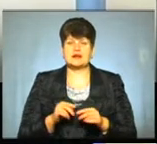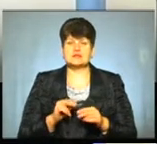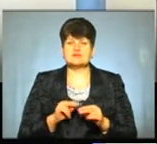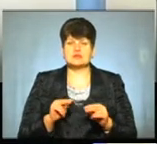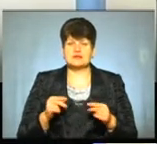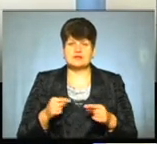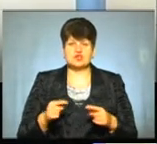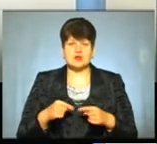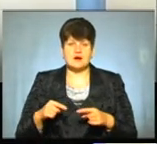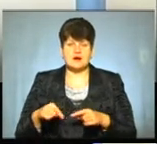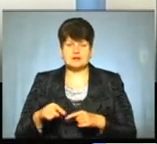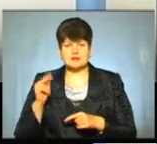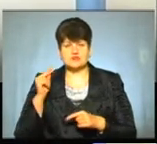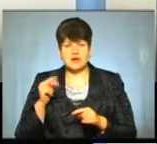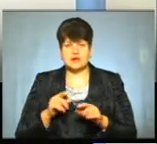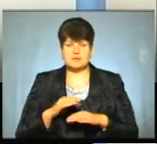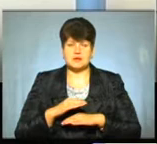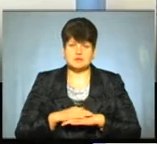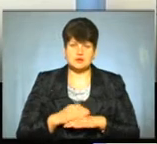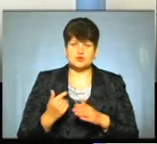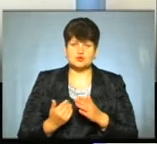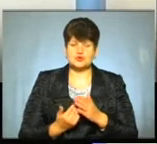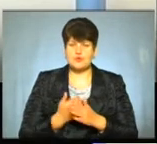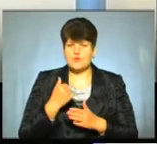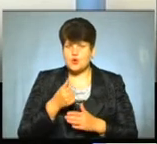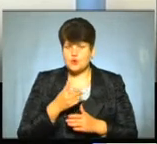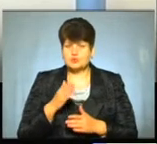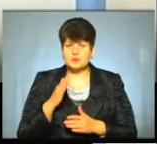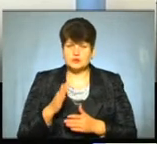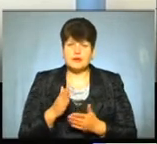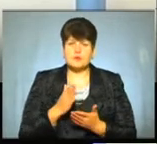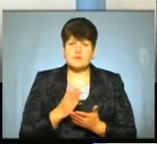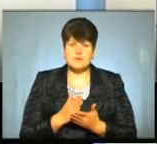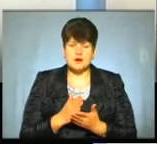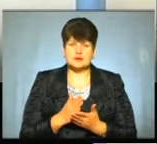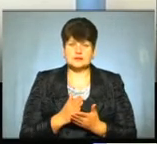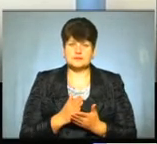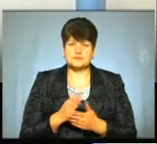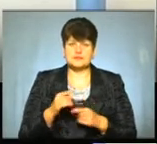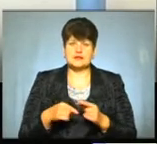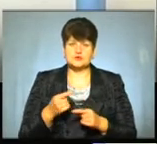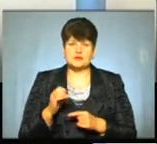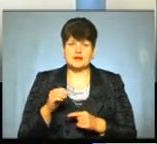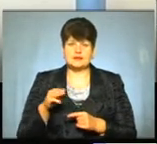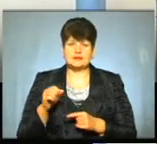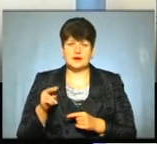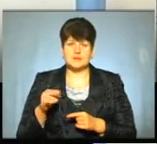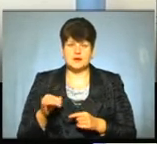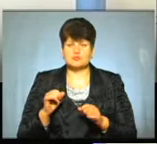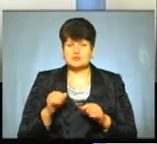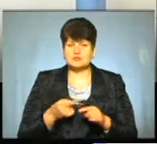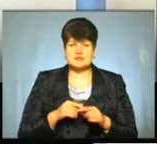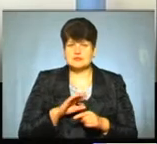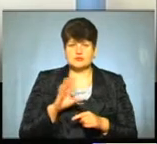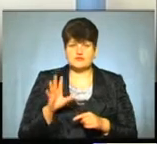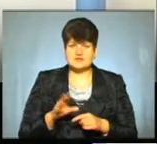вчителів інших галузей, інших навчальних предметів. З нового року ми будемо, очевидно, мати наступні етапи. Можливо, це не буде